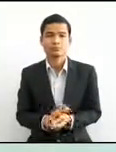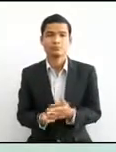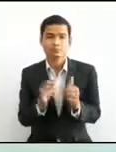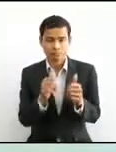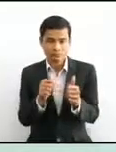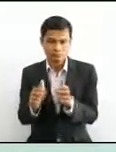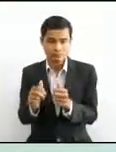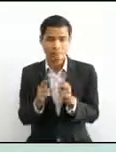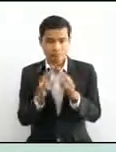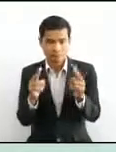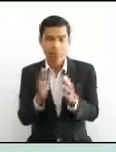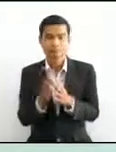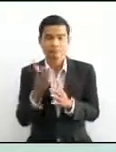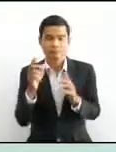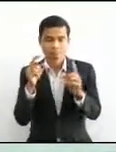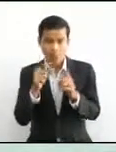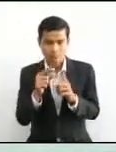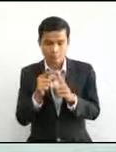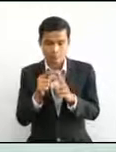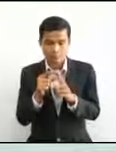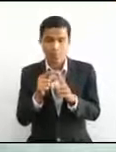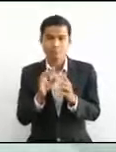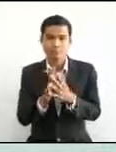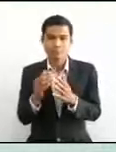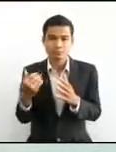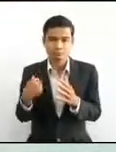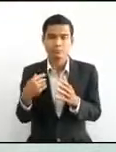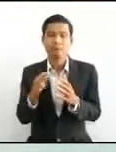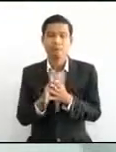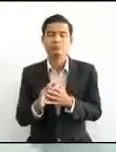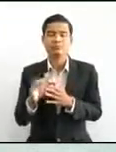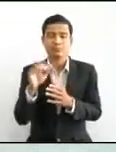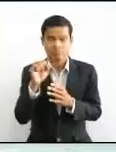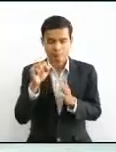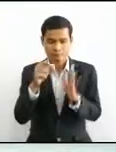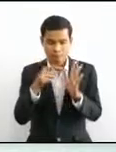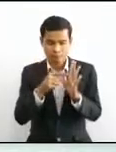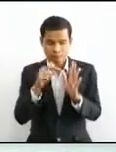Chà, phụ cài mẹn tên con. Cứ bịa nâng dương ăn thả tấn. Tấn tay.